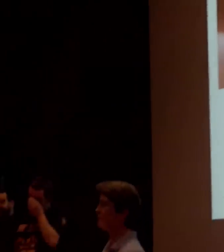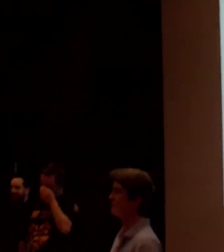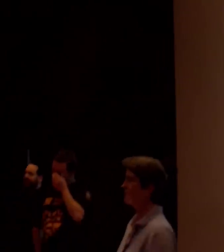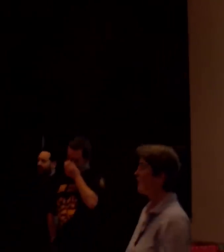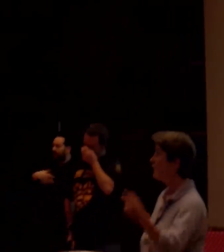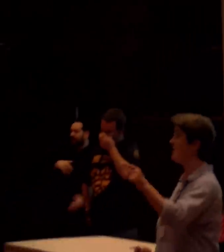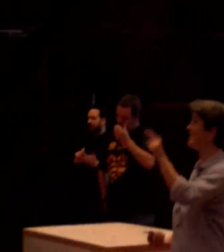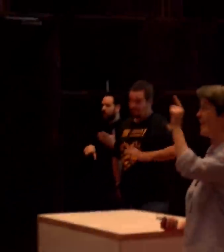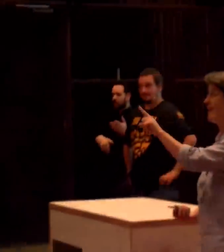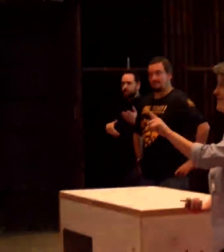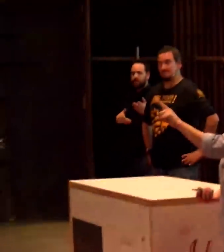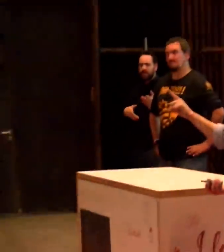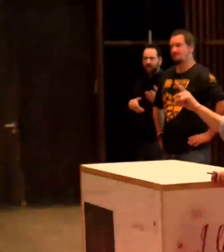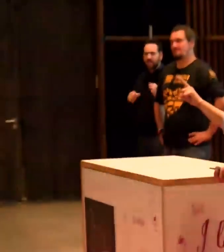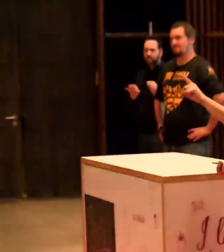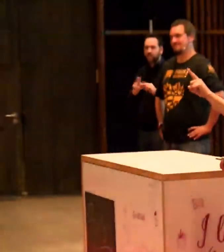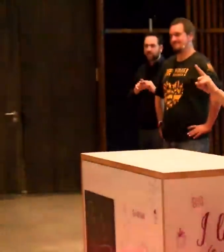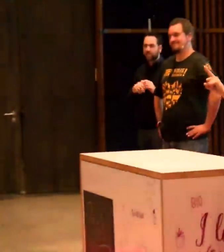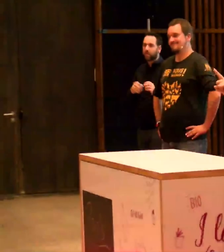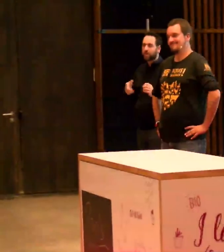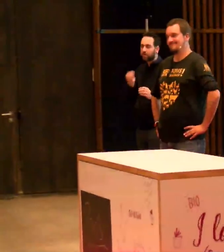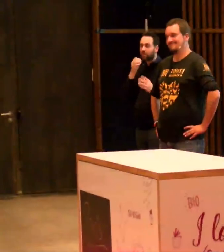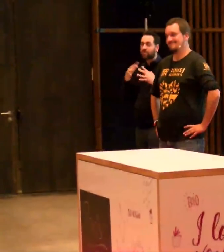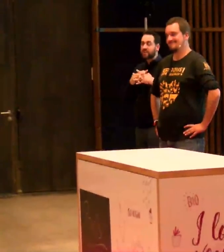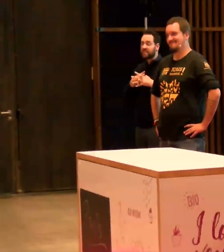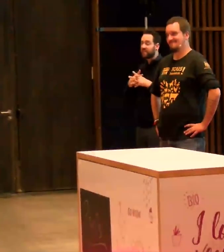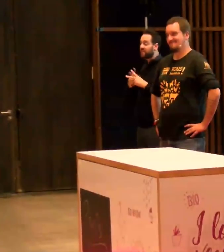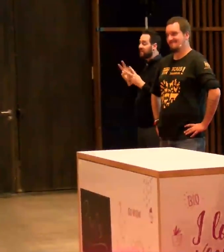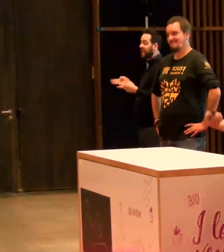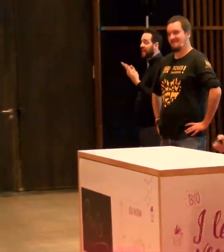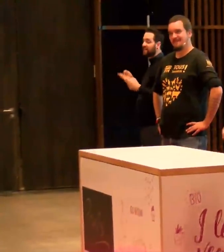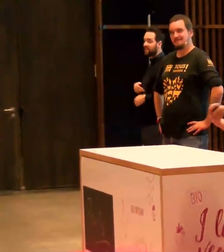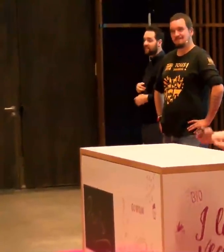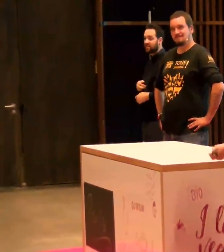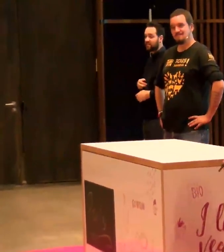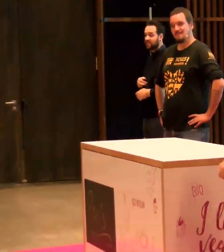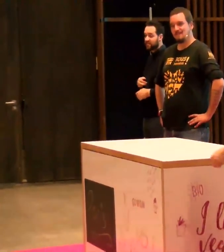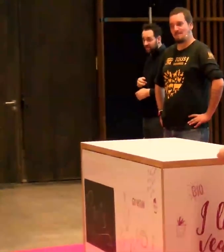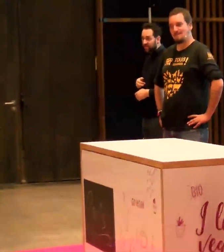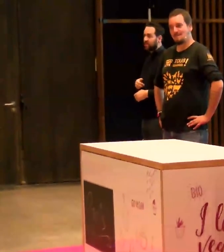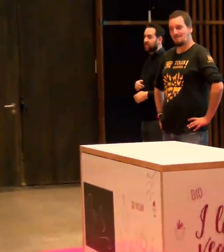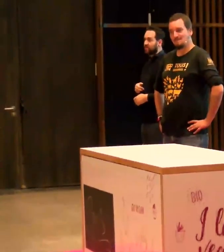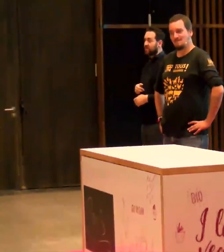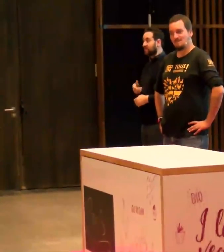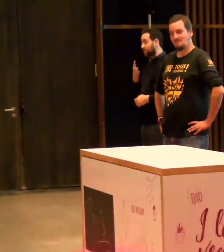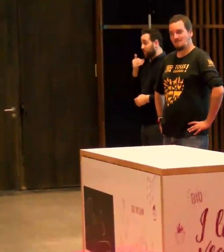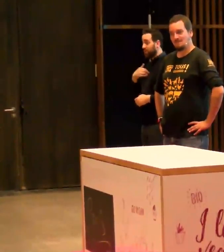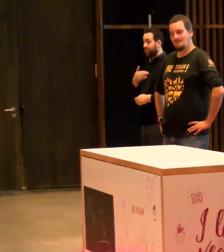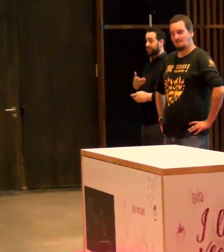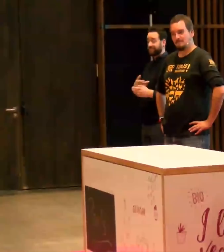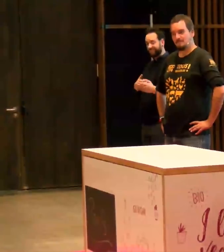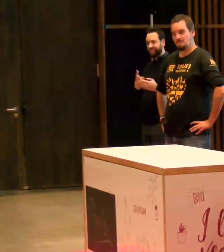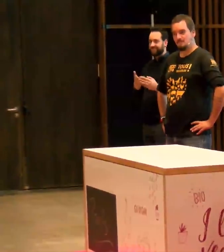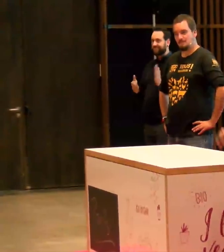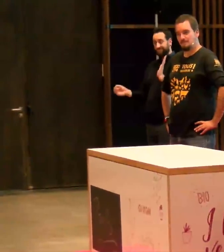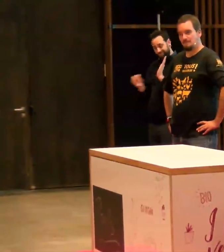mangé frites salades ? Donc pour éviter de tomber là-dedans et avoir un menu prêt, il y a VegoResto